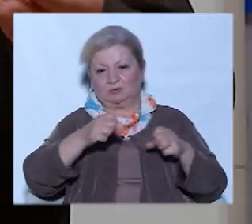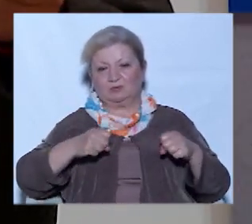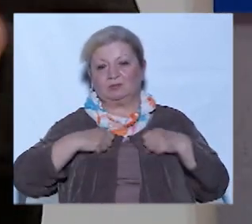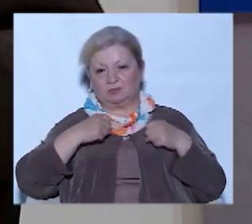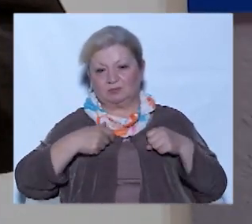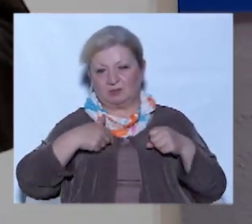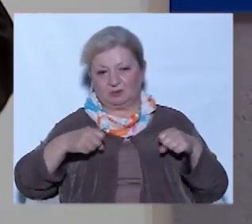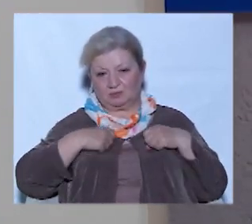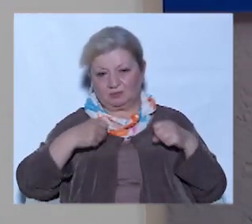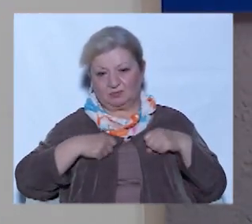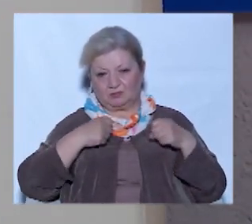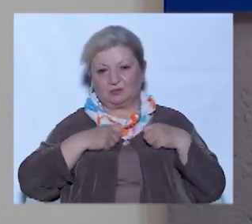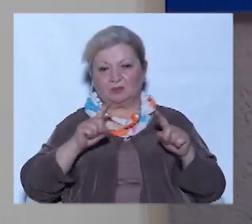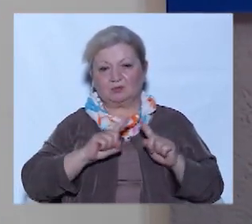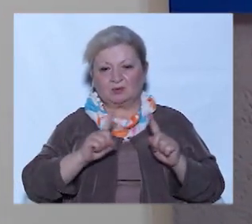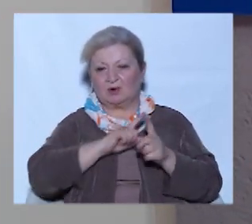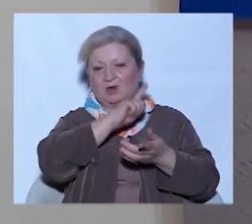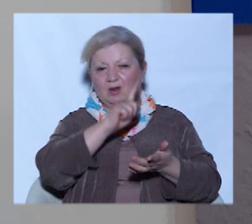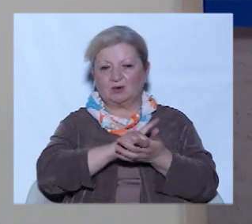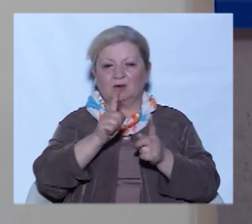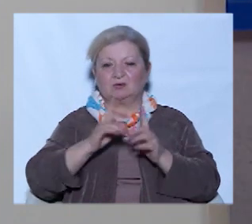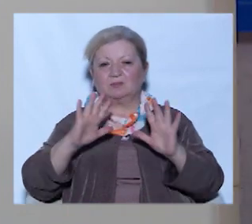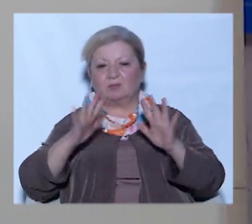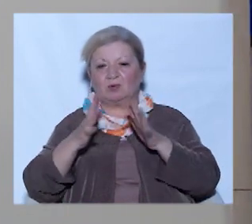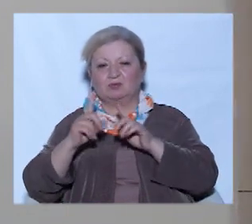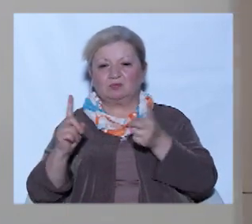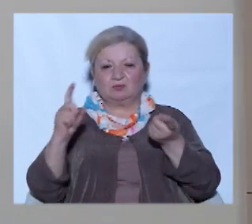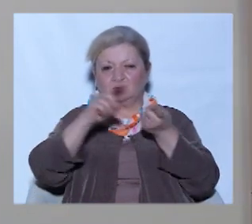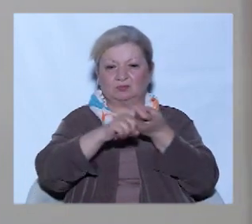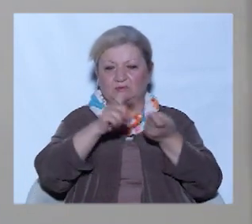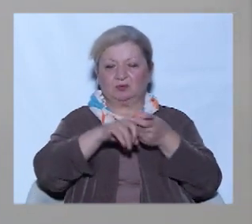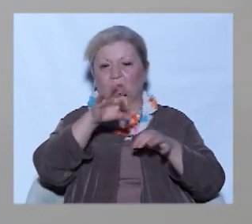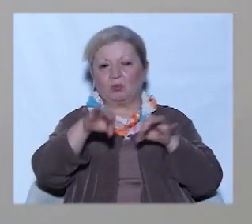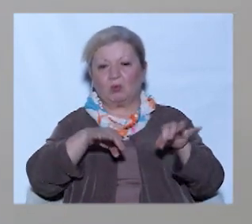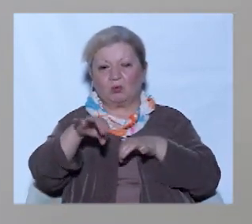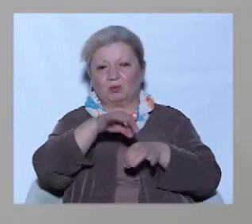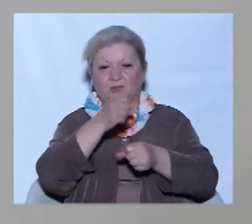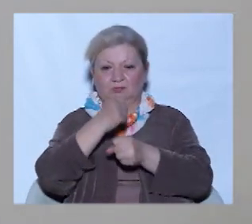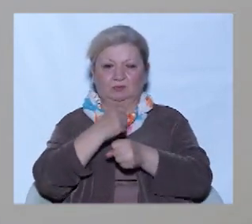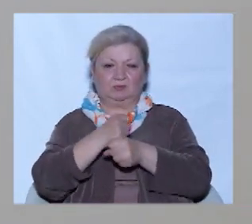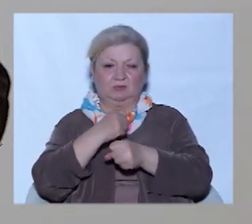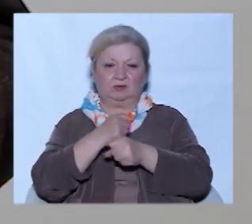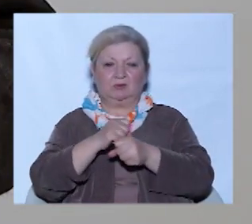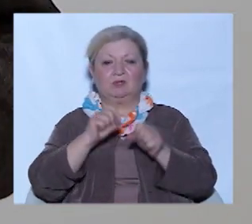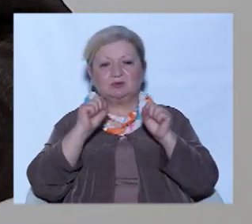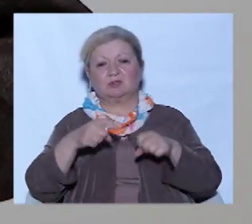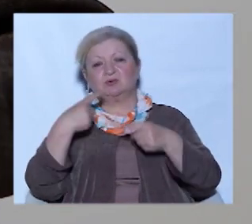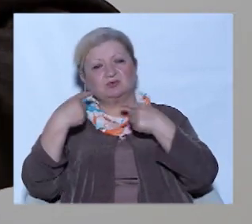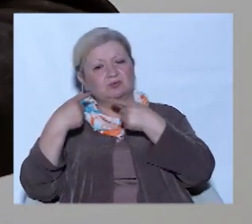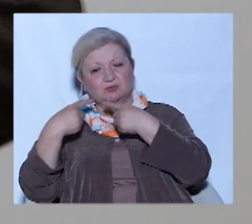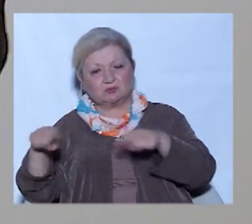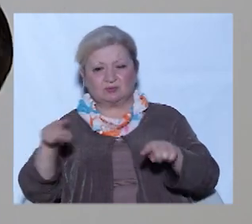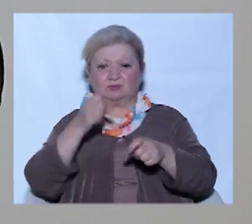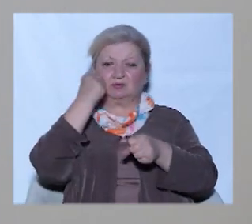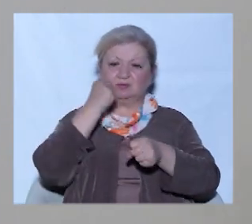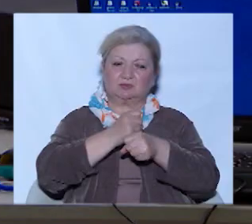მე ვცდილობ, რომ აუცილებლად რაღაცა მოვლენასთან დაკავშირებული პროექტი შეიქმნას, რომელიც შეიძლება